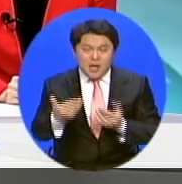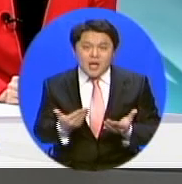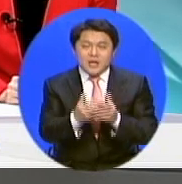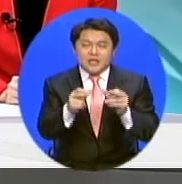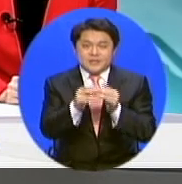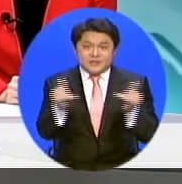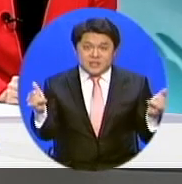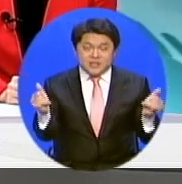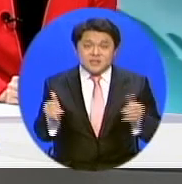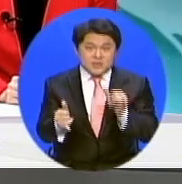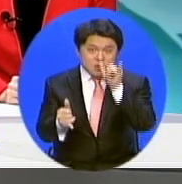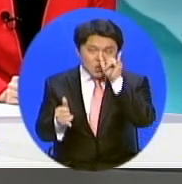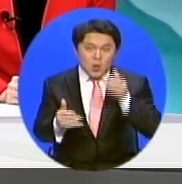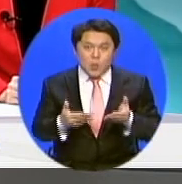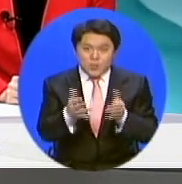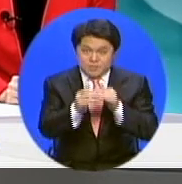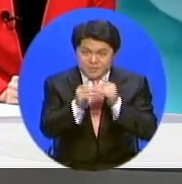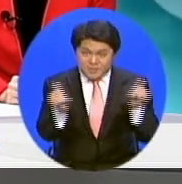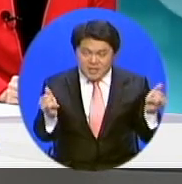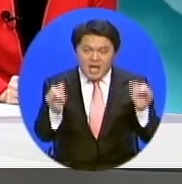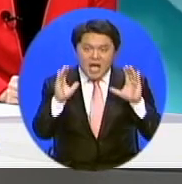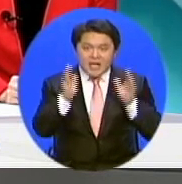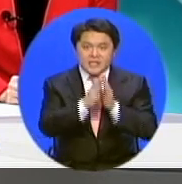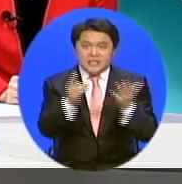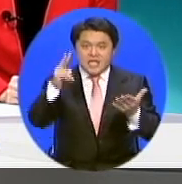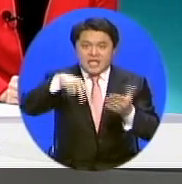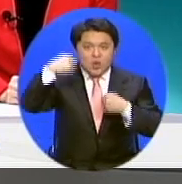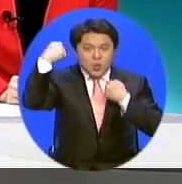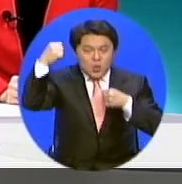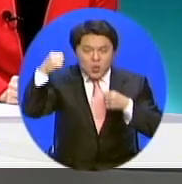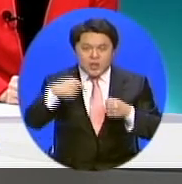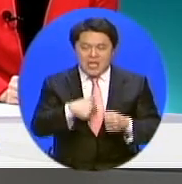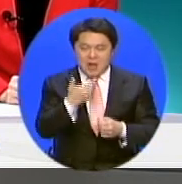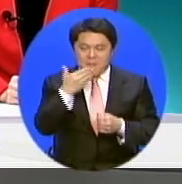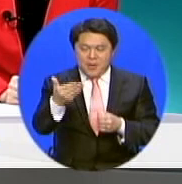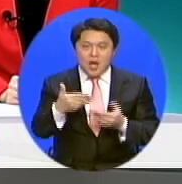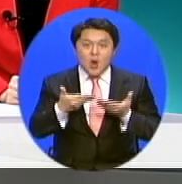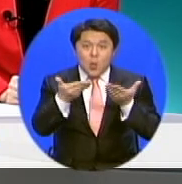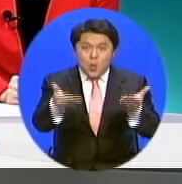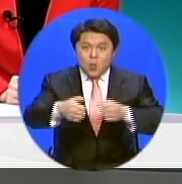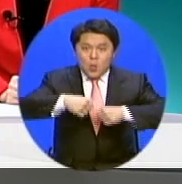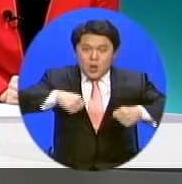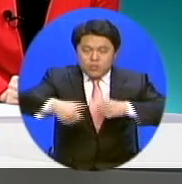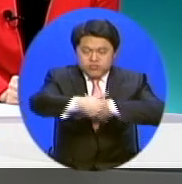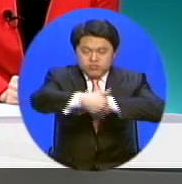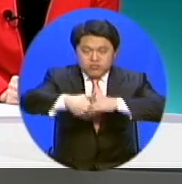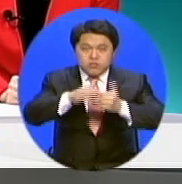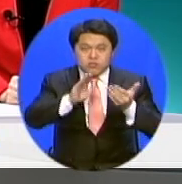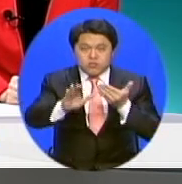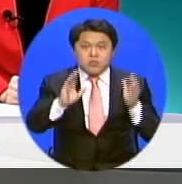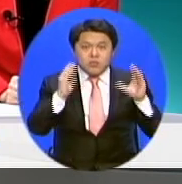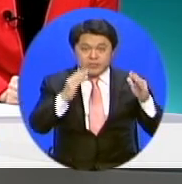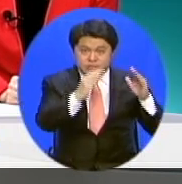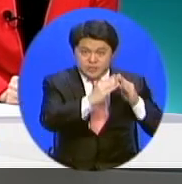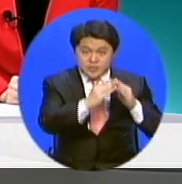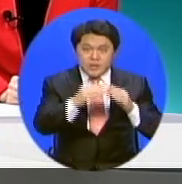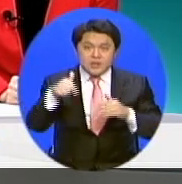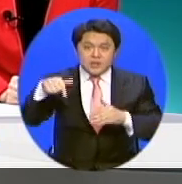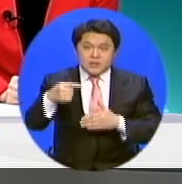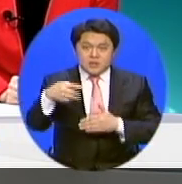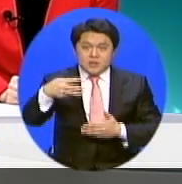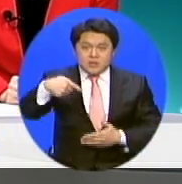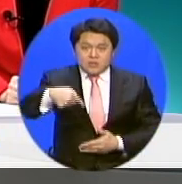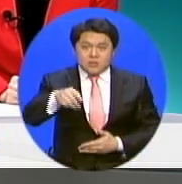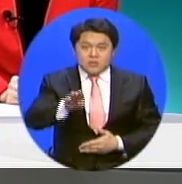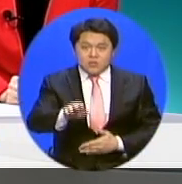있습니다. 이들은 동화 구현 등 자신들이 할 수 있는 자원봉사를 직접 기획해서 어린이집과 그룹홈을 찾아